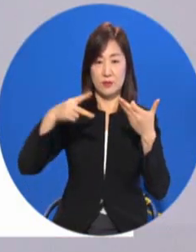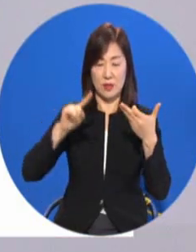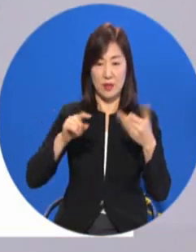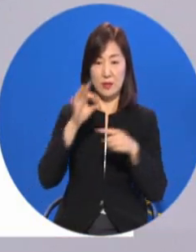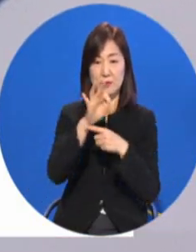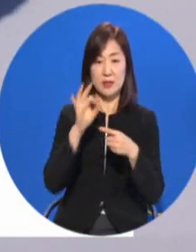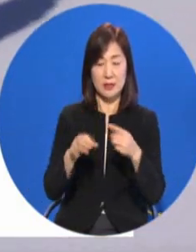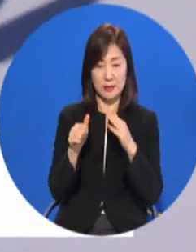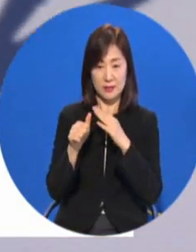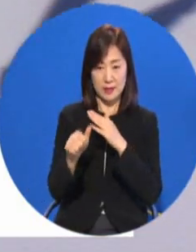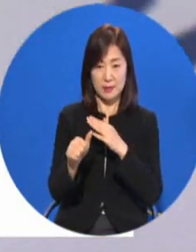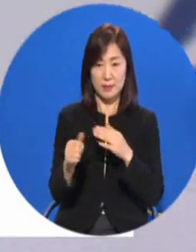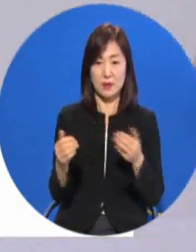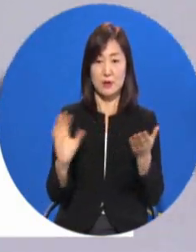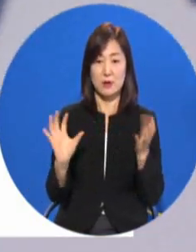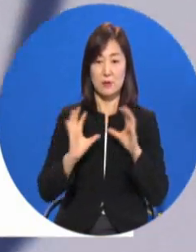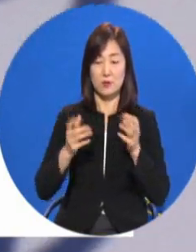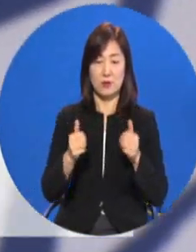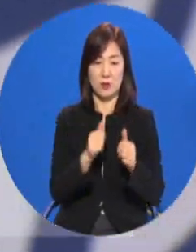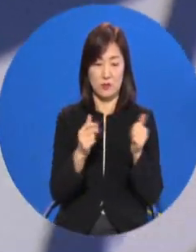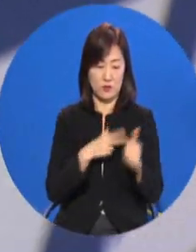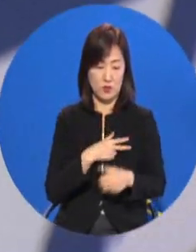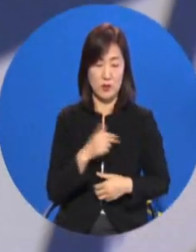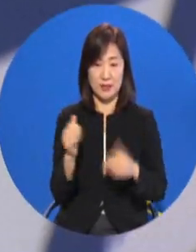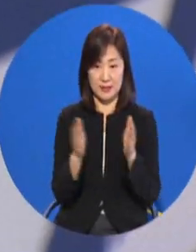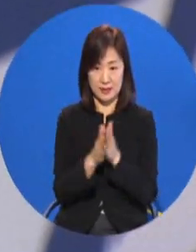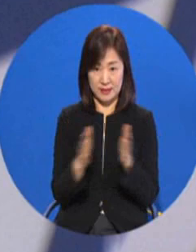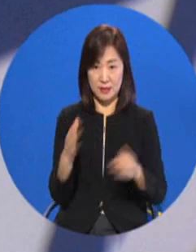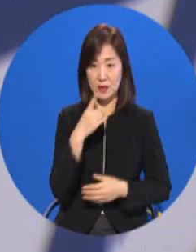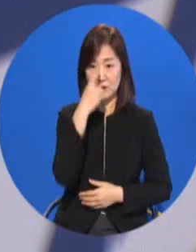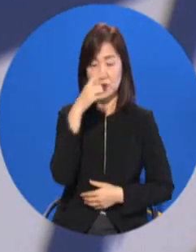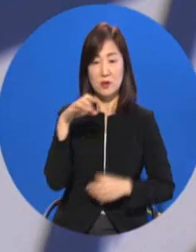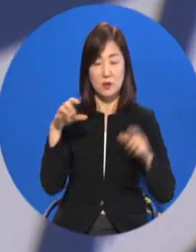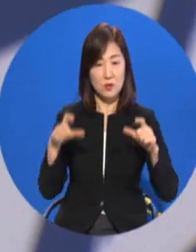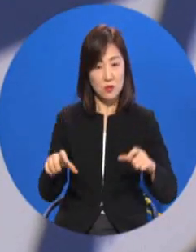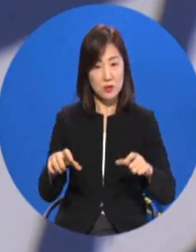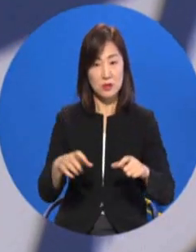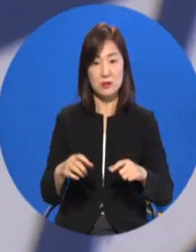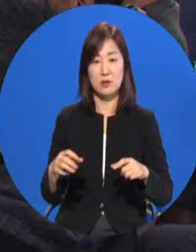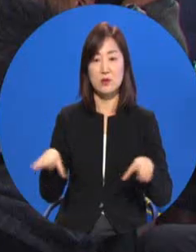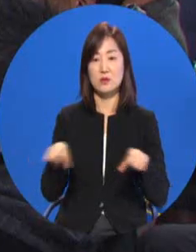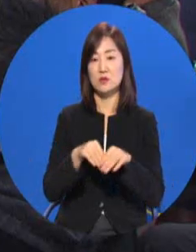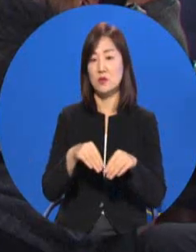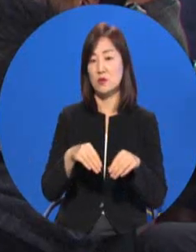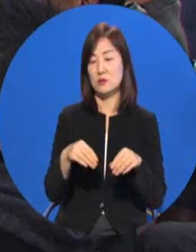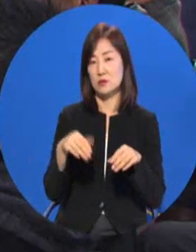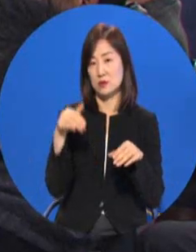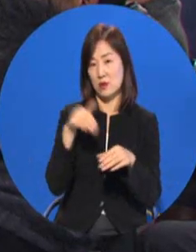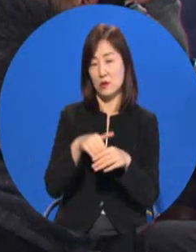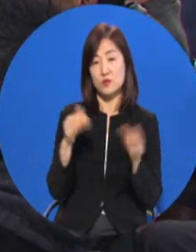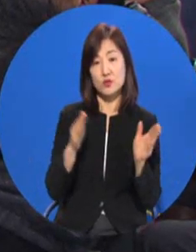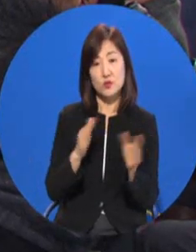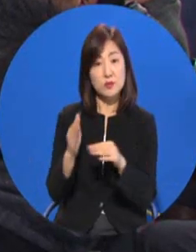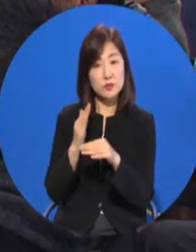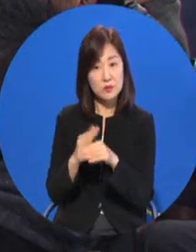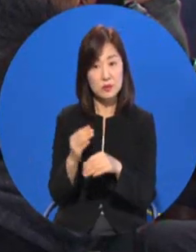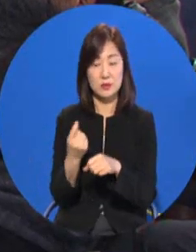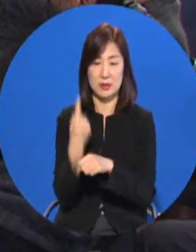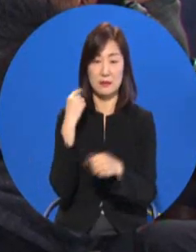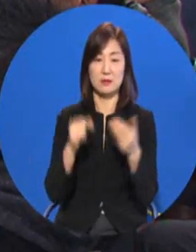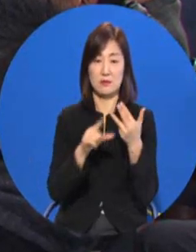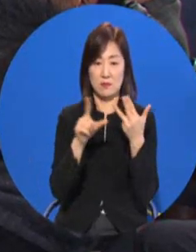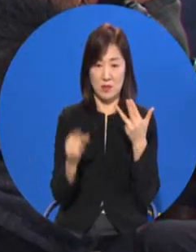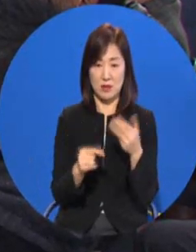입성한 김 비서관의 순천에서 지지 3 확보 등 총선 준비를 해 오다 지난해 8월 청와대 정무